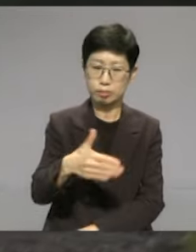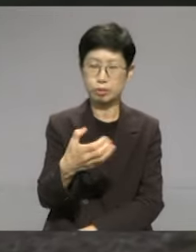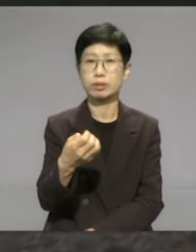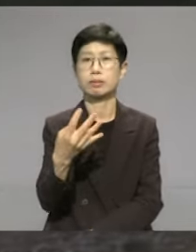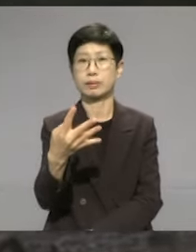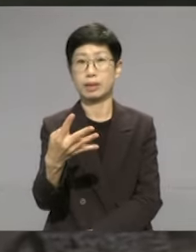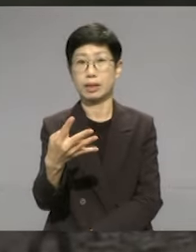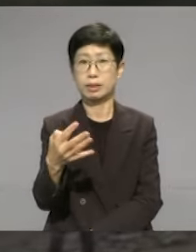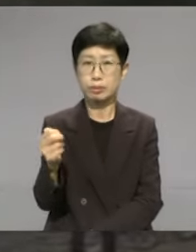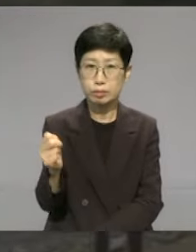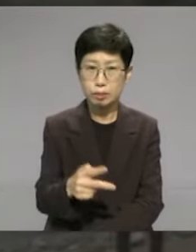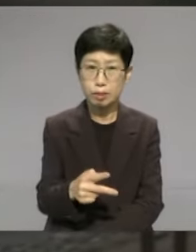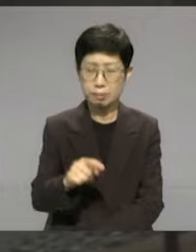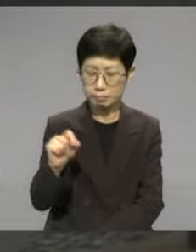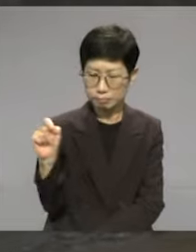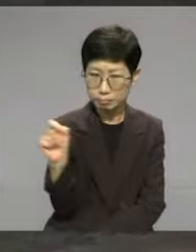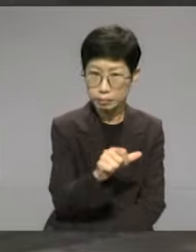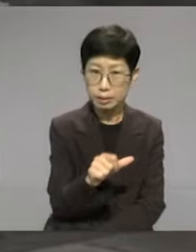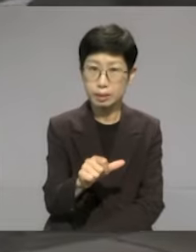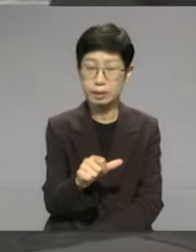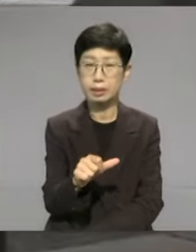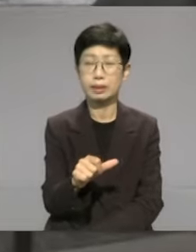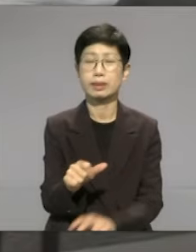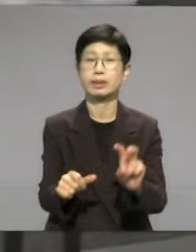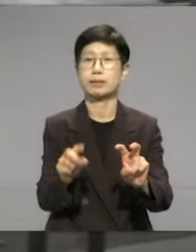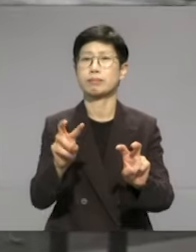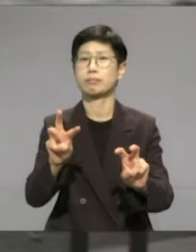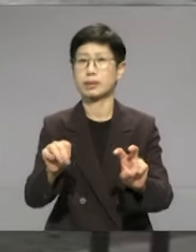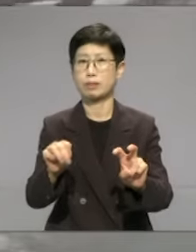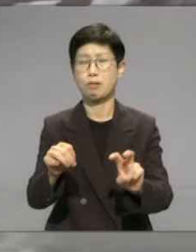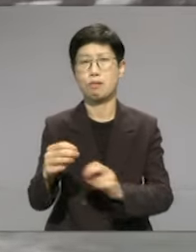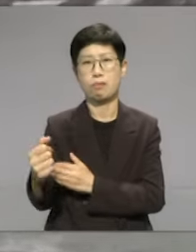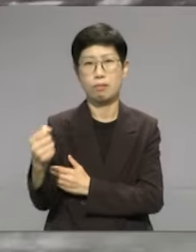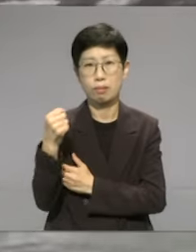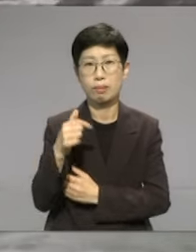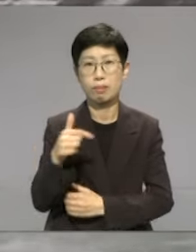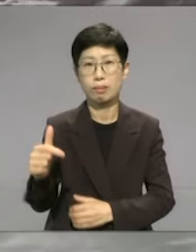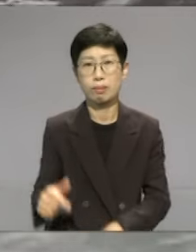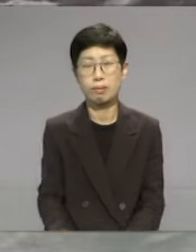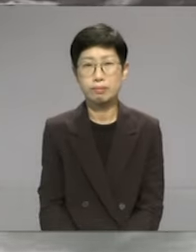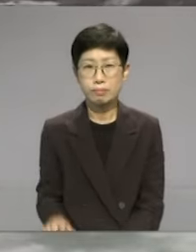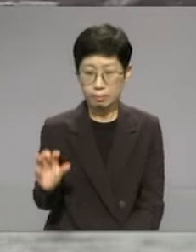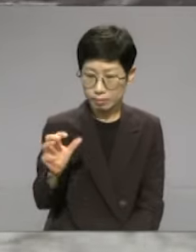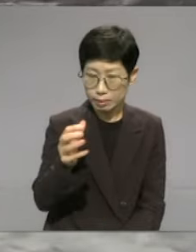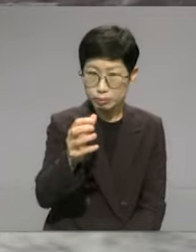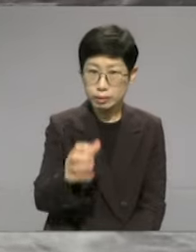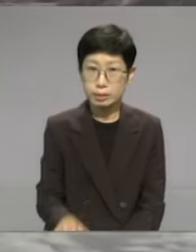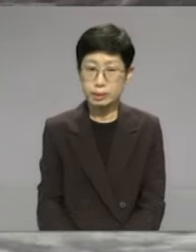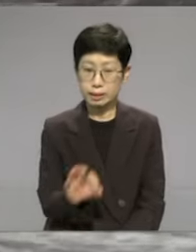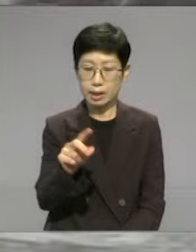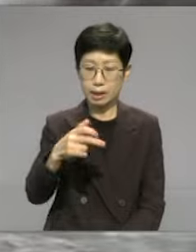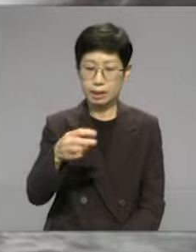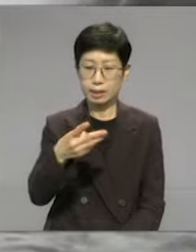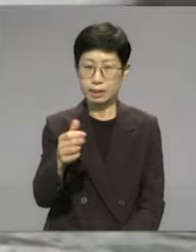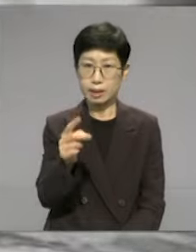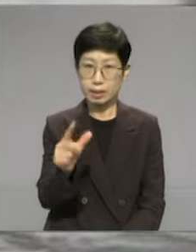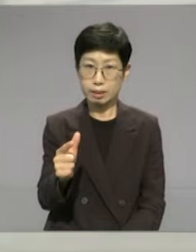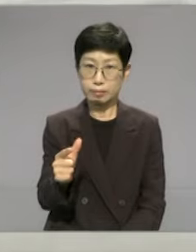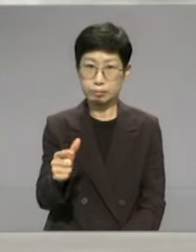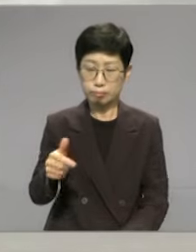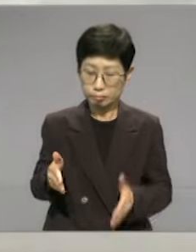파스칼이 중심부근 최대 풍속은 초속 20m 있습니다 태풍은 이와태 현에서 아키타현 쪽으로